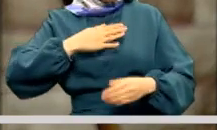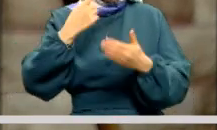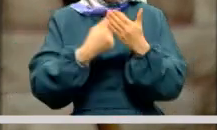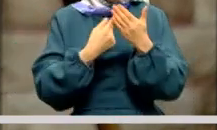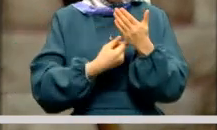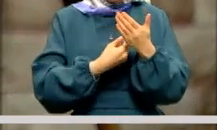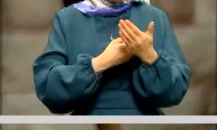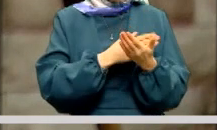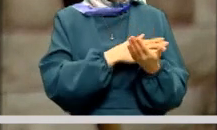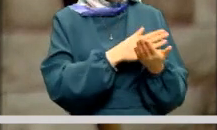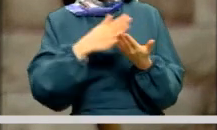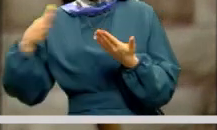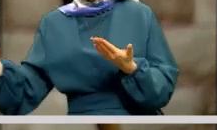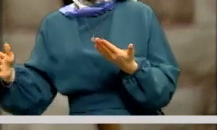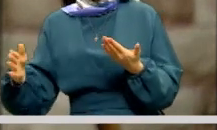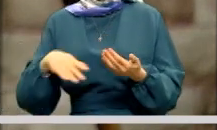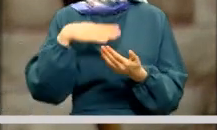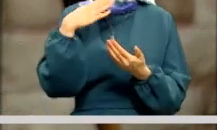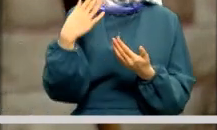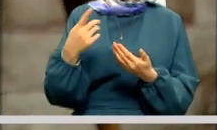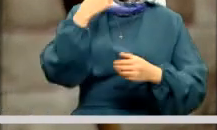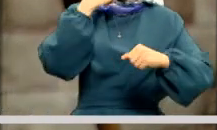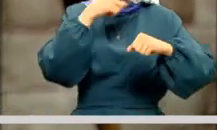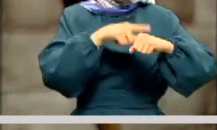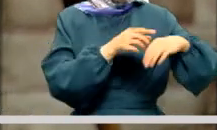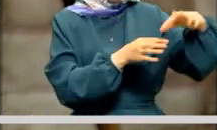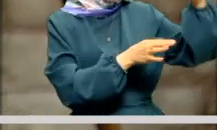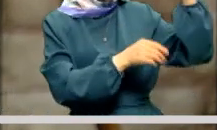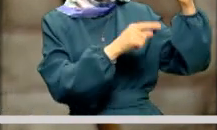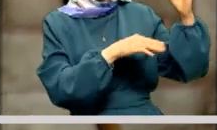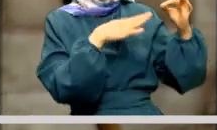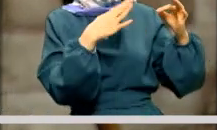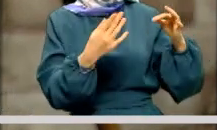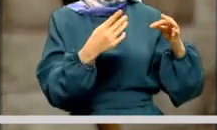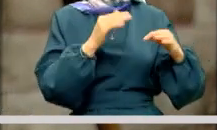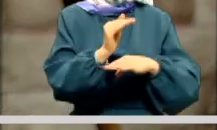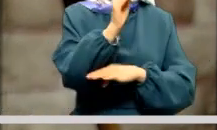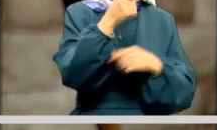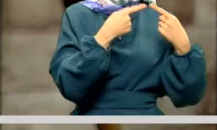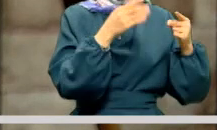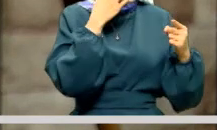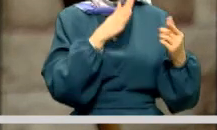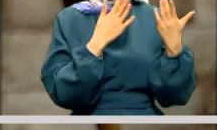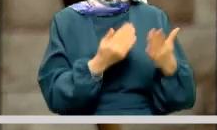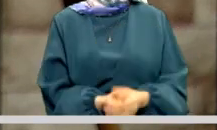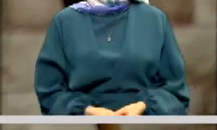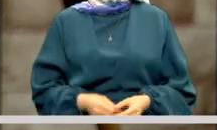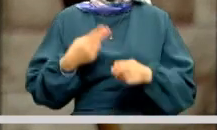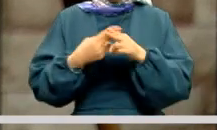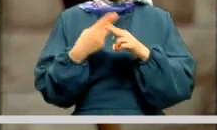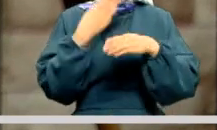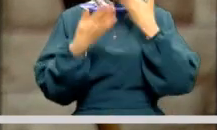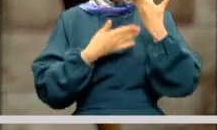başka insanların başka inanç mensuplarının yaşantısından çok fazla farkımız kalmaz ben şunu örnek veriyorum genelde